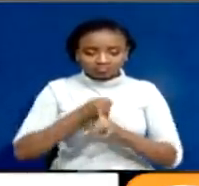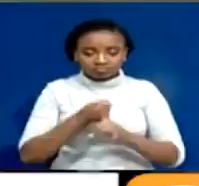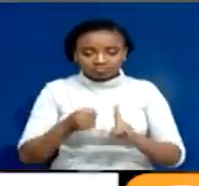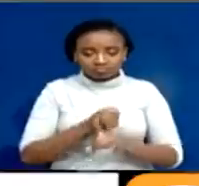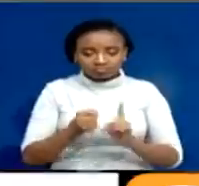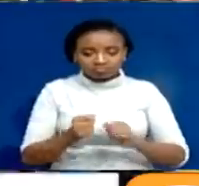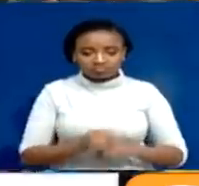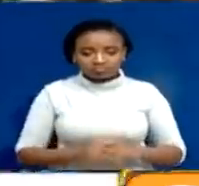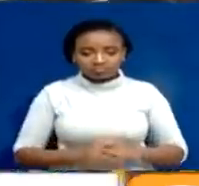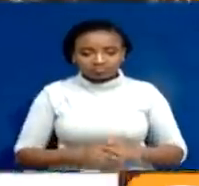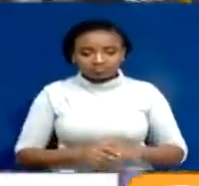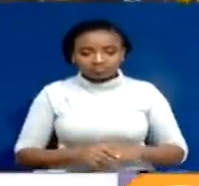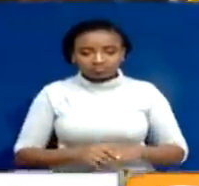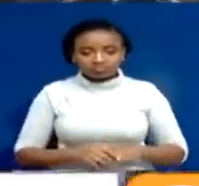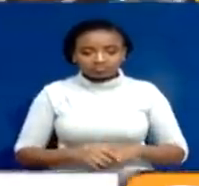anaarifu.